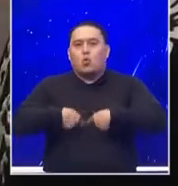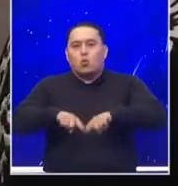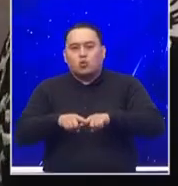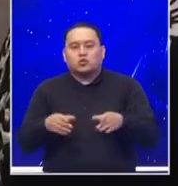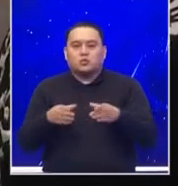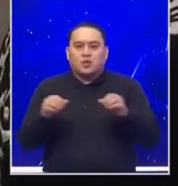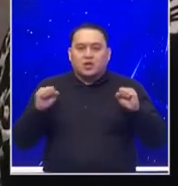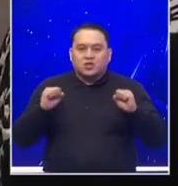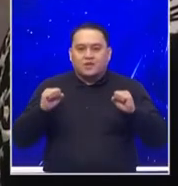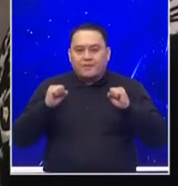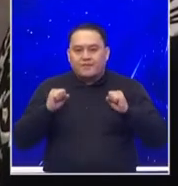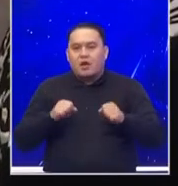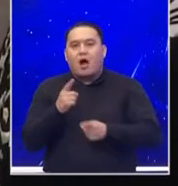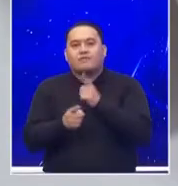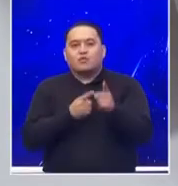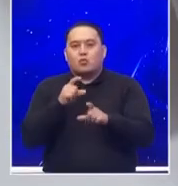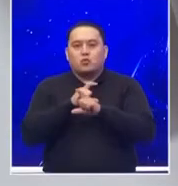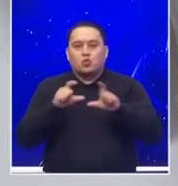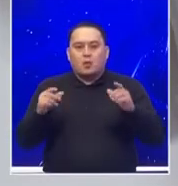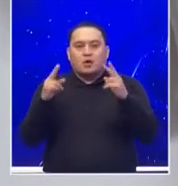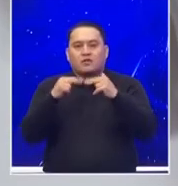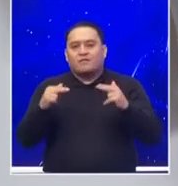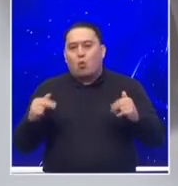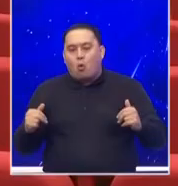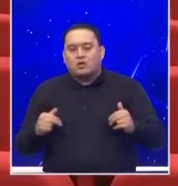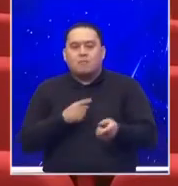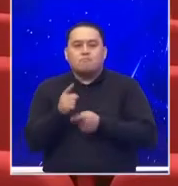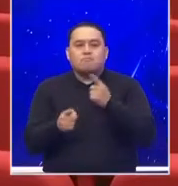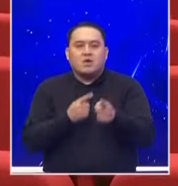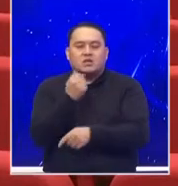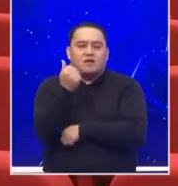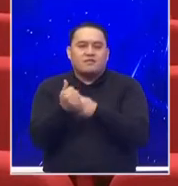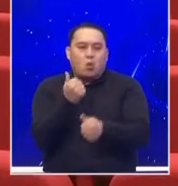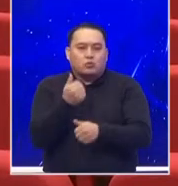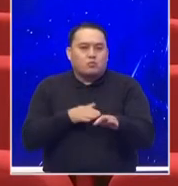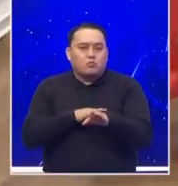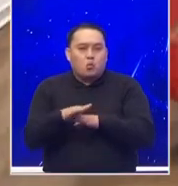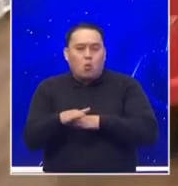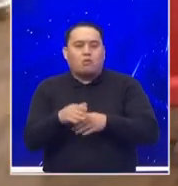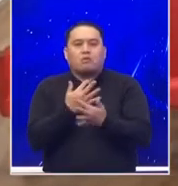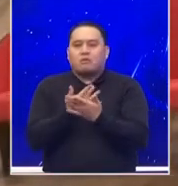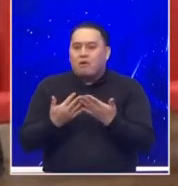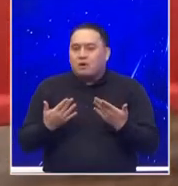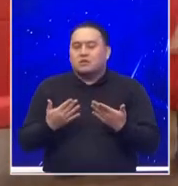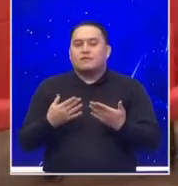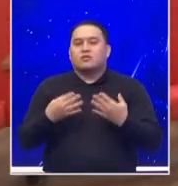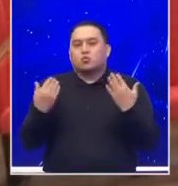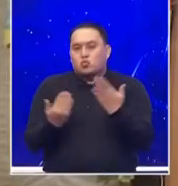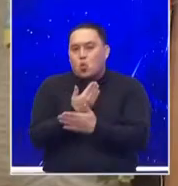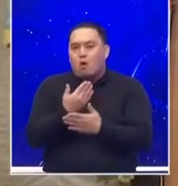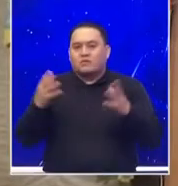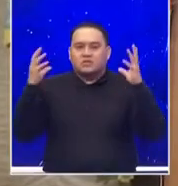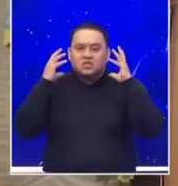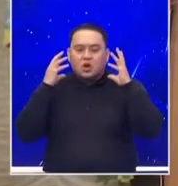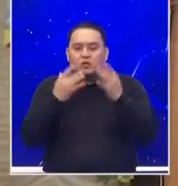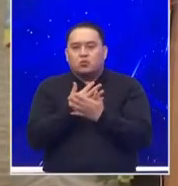спортивные секции в обновлённом dk полностью заменена я материально-техническая база различный новый инвентарь современная стерео система